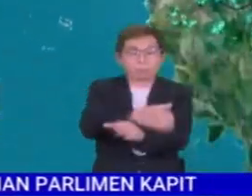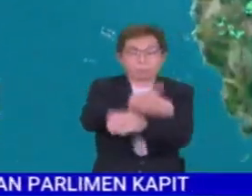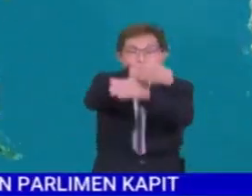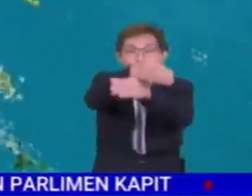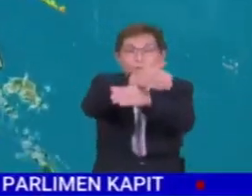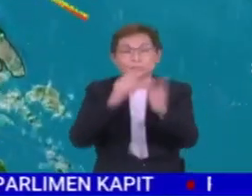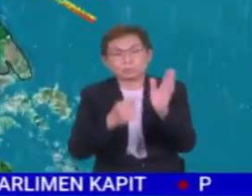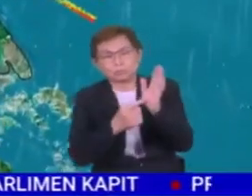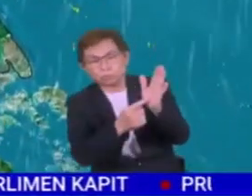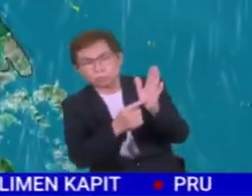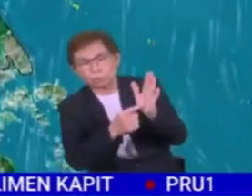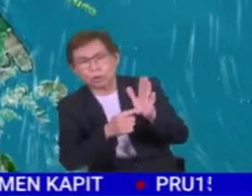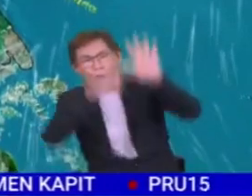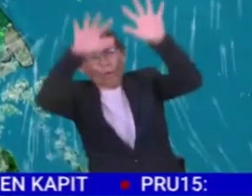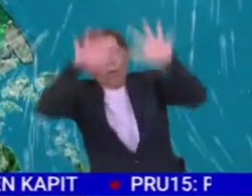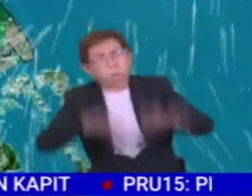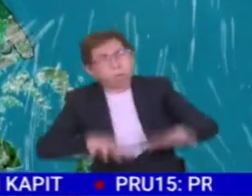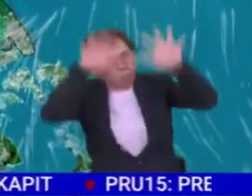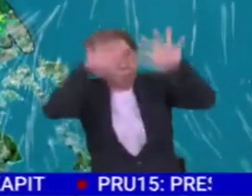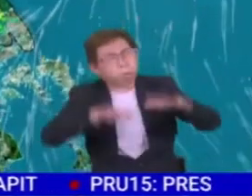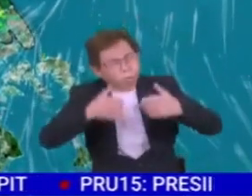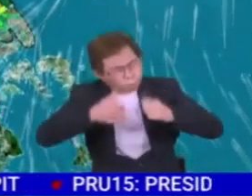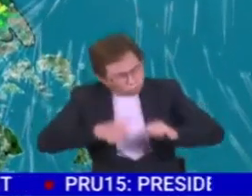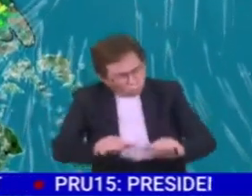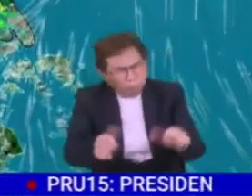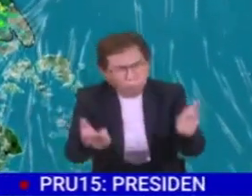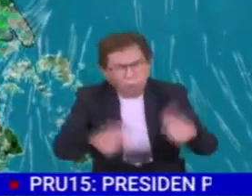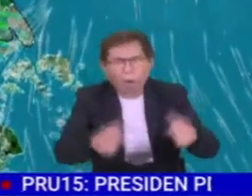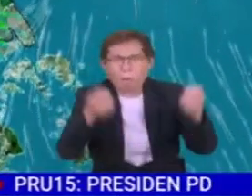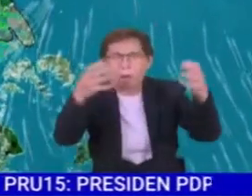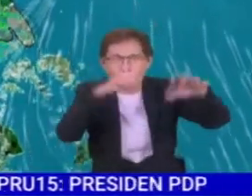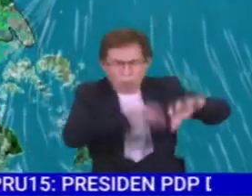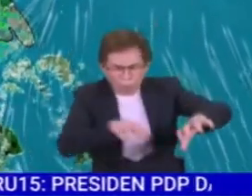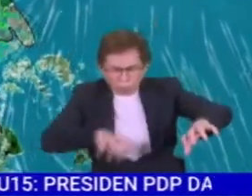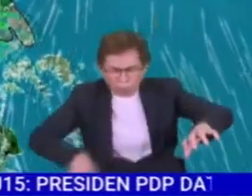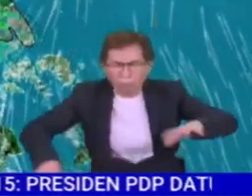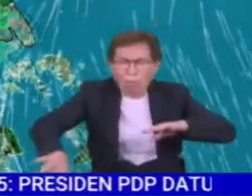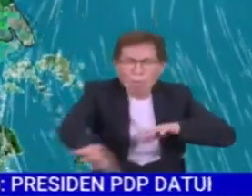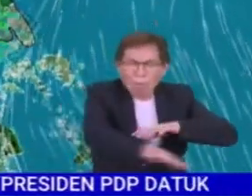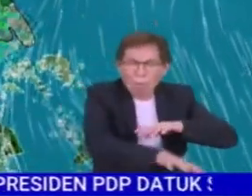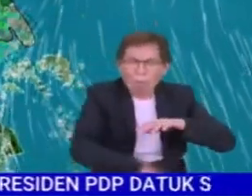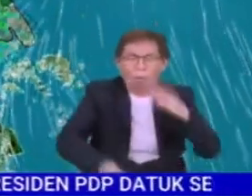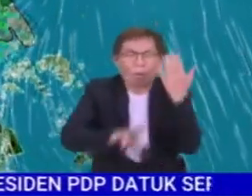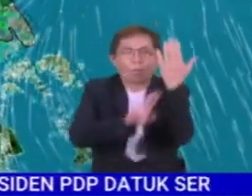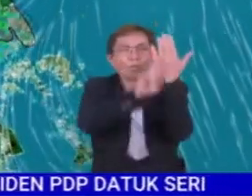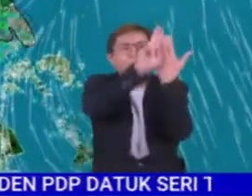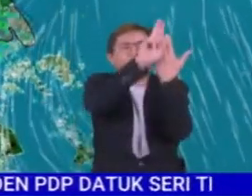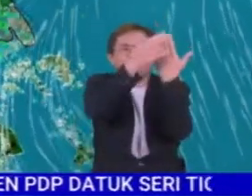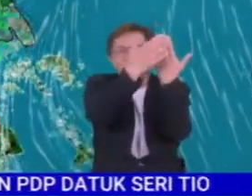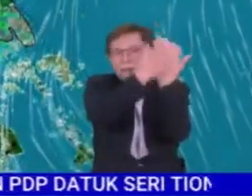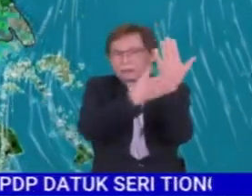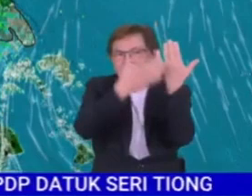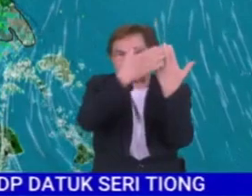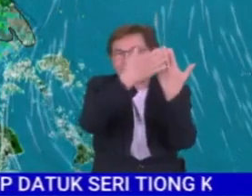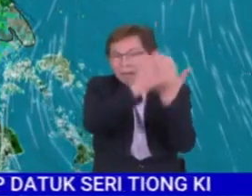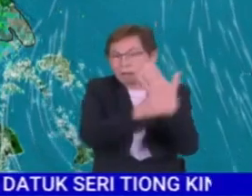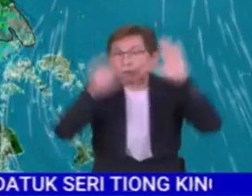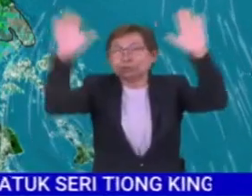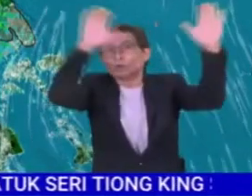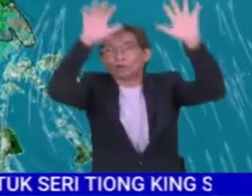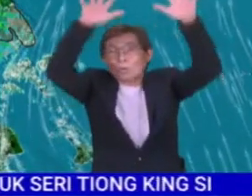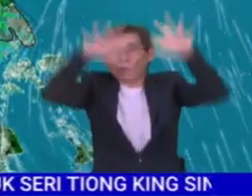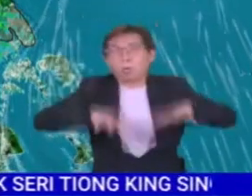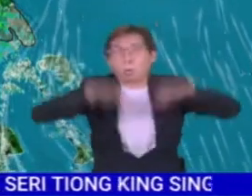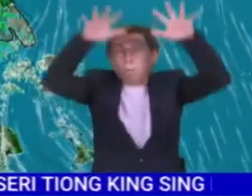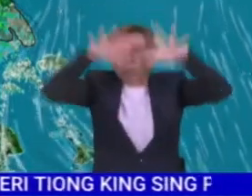cuaca hujan lebat yang didapati masih lagi berlaku untuk kebanyakan kawasan di sekitar utara Semenanjung. Dan keadaan cuaca hujan